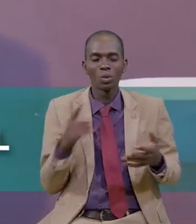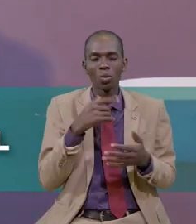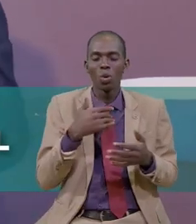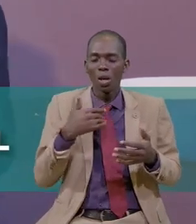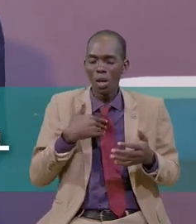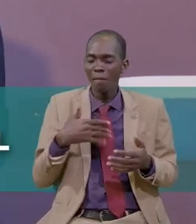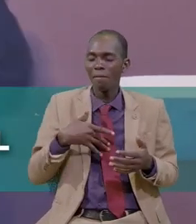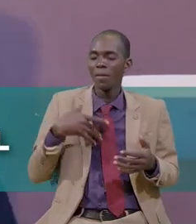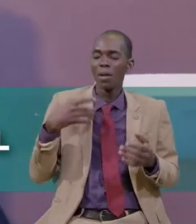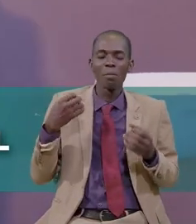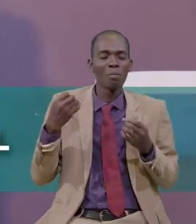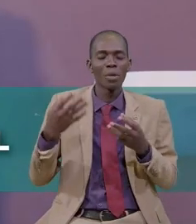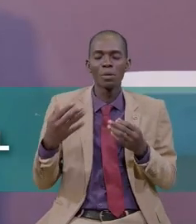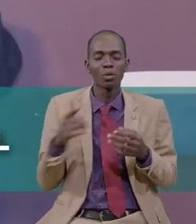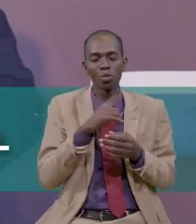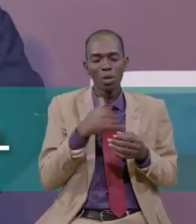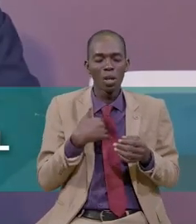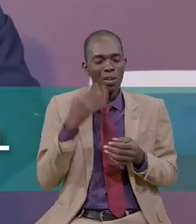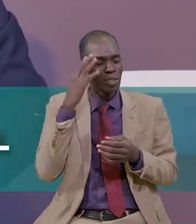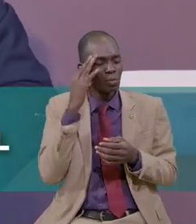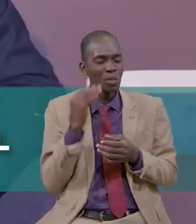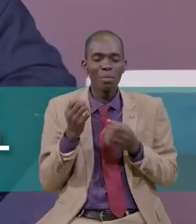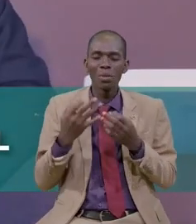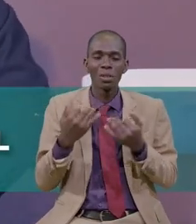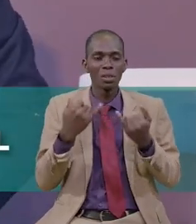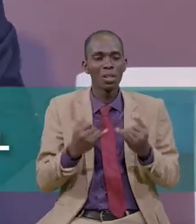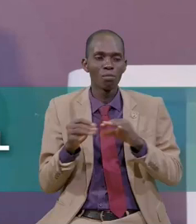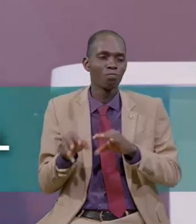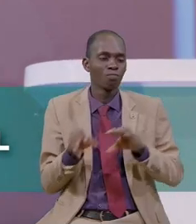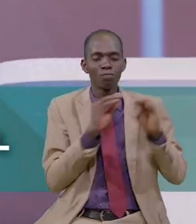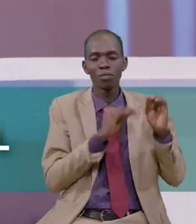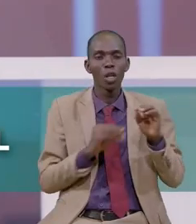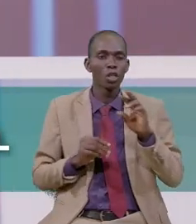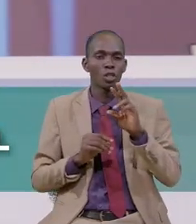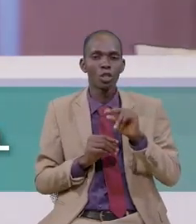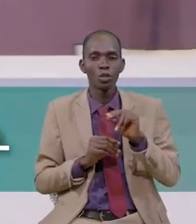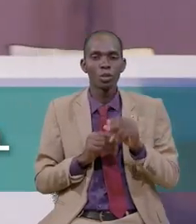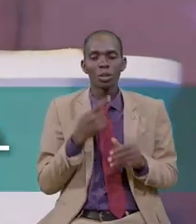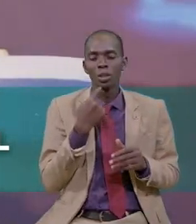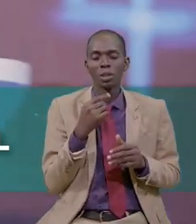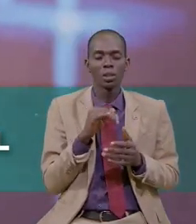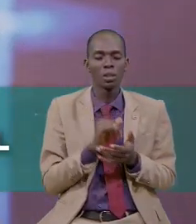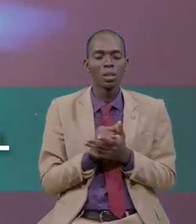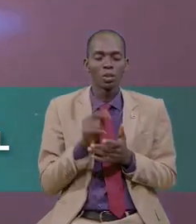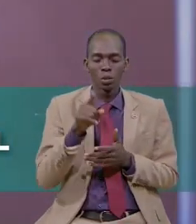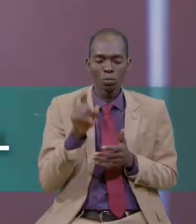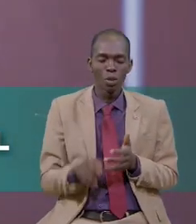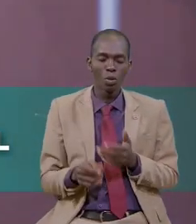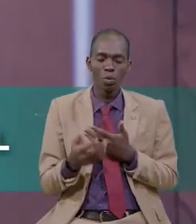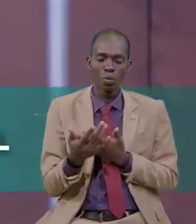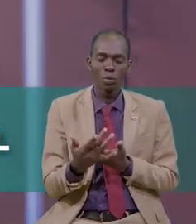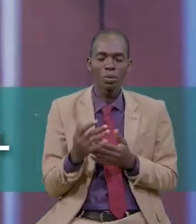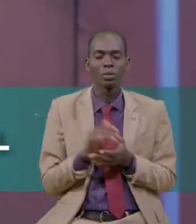vous êtes beaucoup tombé, vous avez expérimenté beaucoup, allez-y maintenant. Non, il n'a pas dit ça. Il a dit d'attendre.